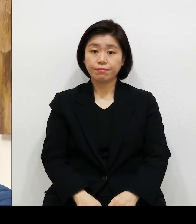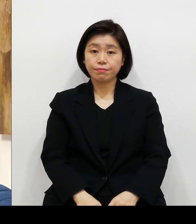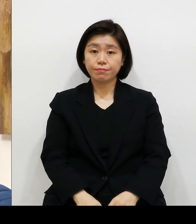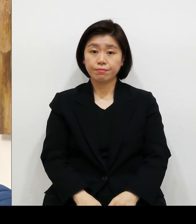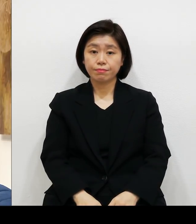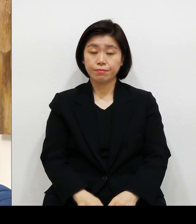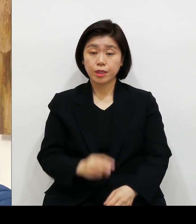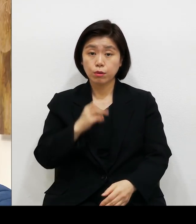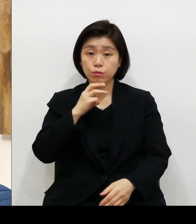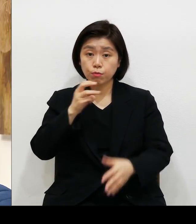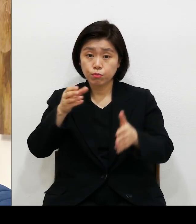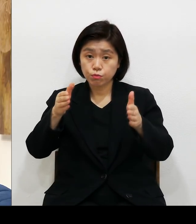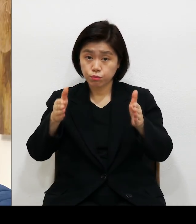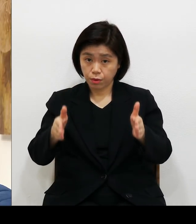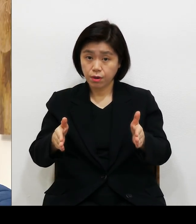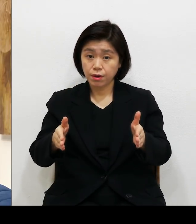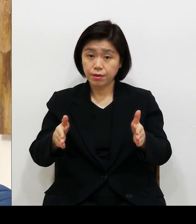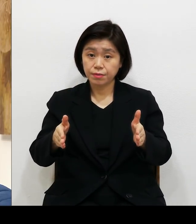신기하게도 그 30분 동안에